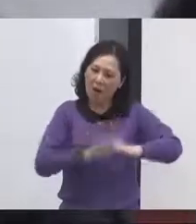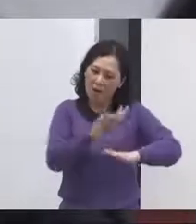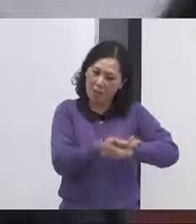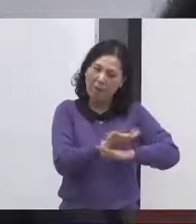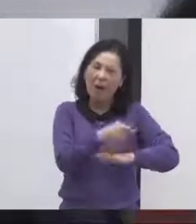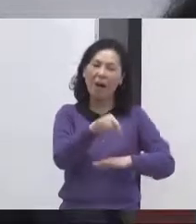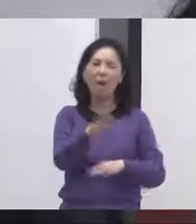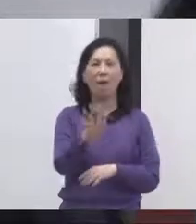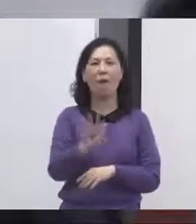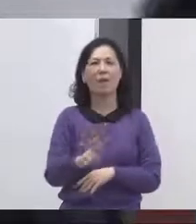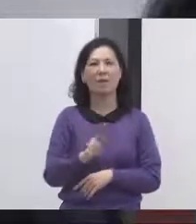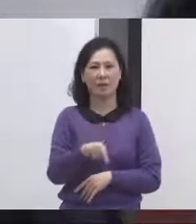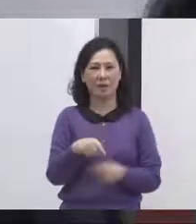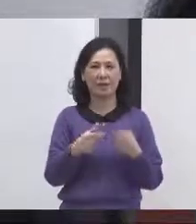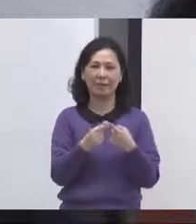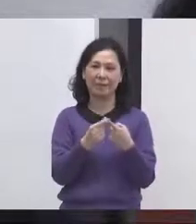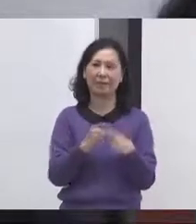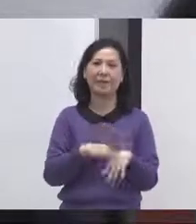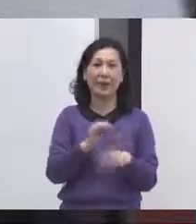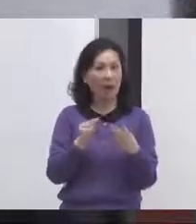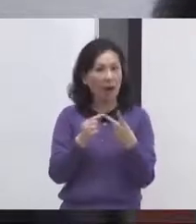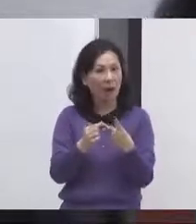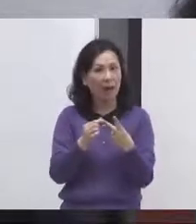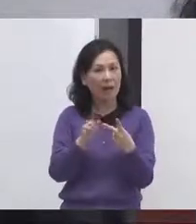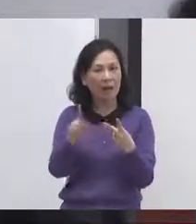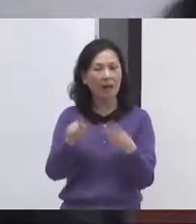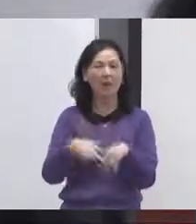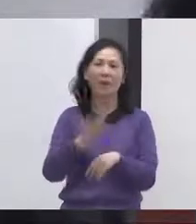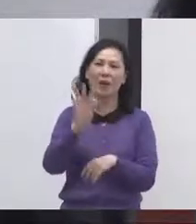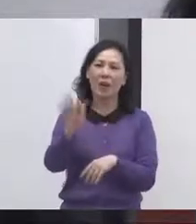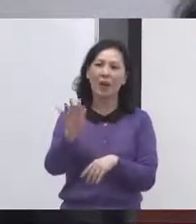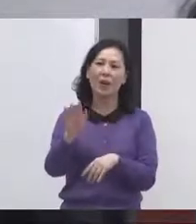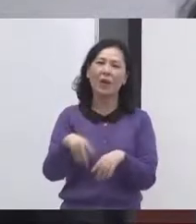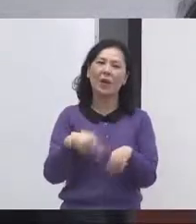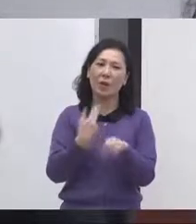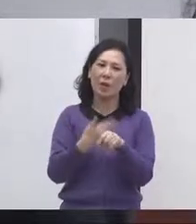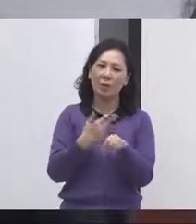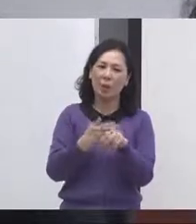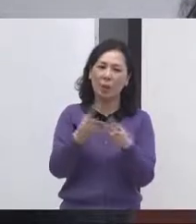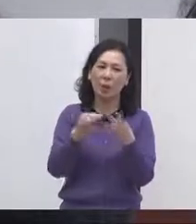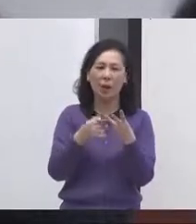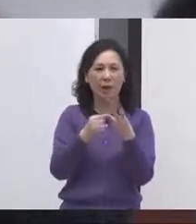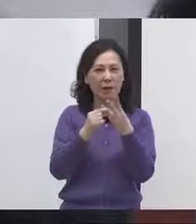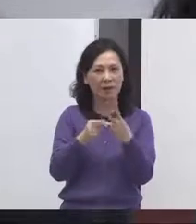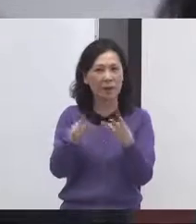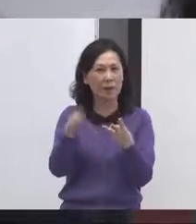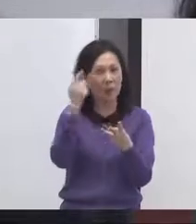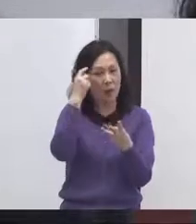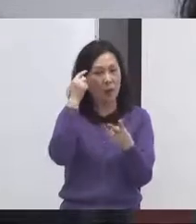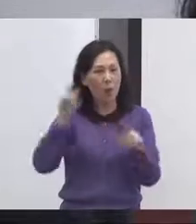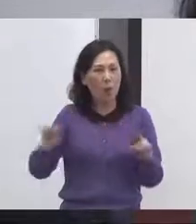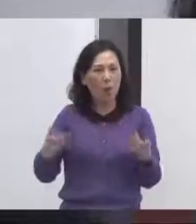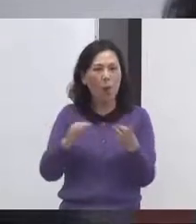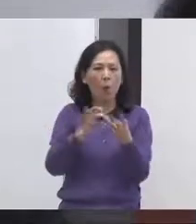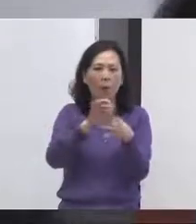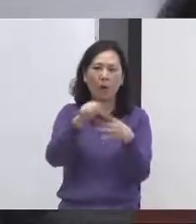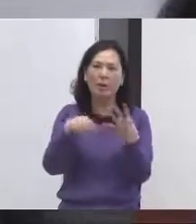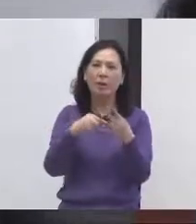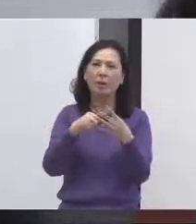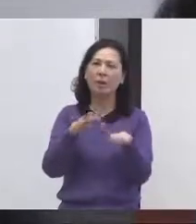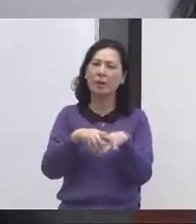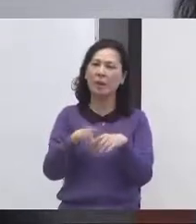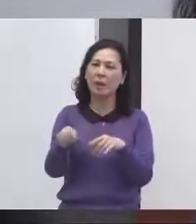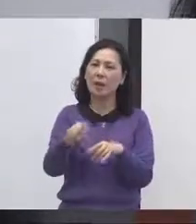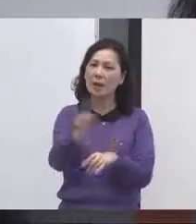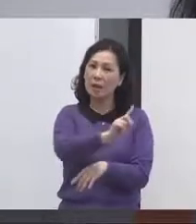是一个。好，然后有一些funding，这是一个国际的 connection， 刚提到是一个。好，那怎么样让大家在可以